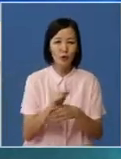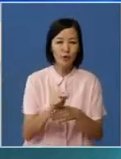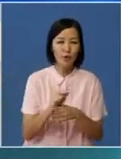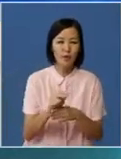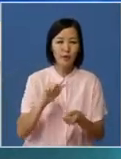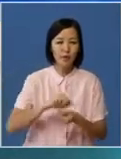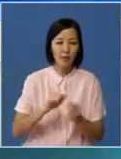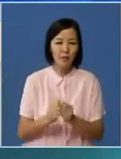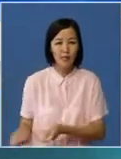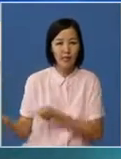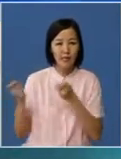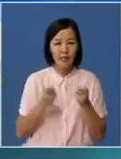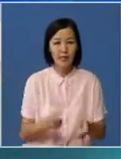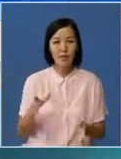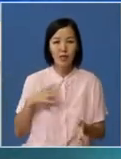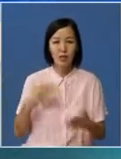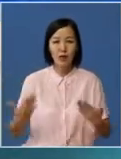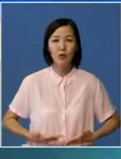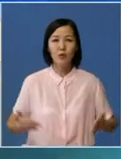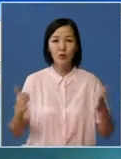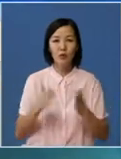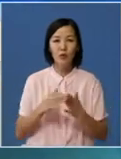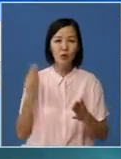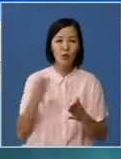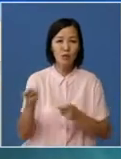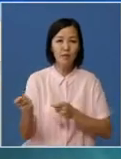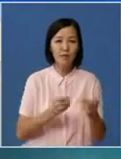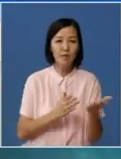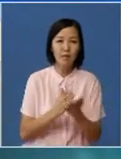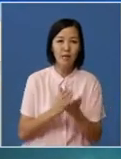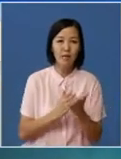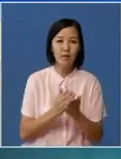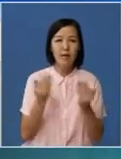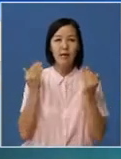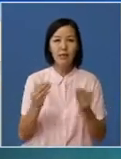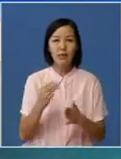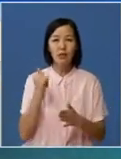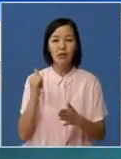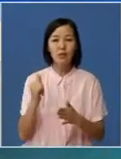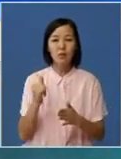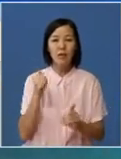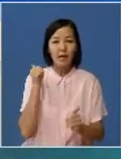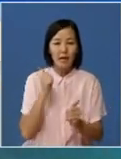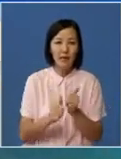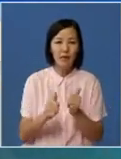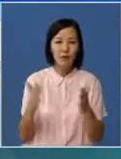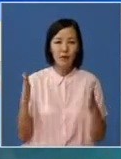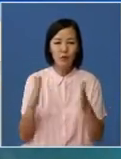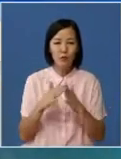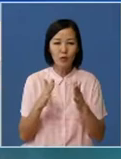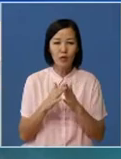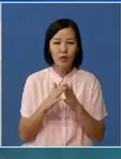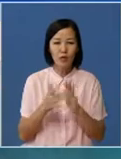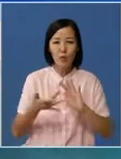қатты отын тасымалданып жатыр. Тұрғын үй коммуналдық шаруашылық басқармасы қызметкерлерінің ақпаратынша енді әр жетісулық қатты отынға